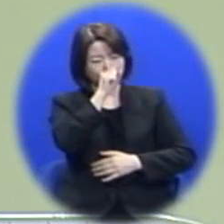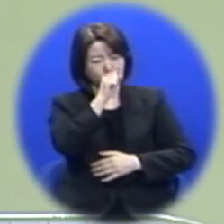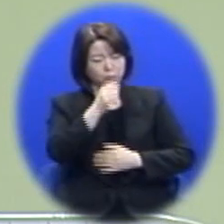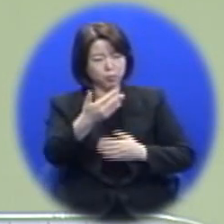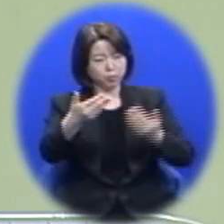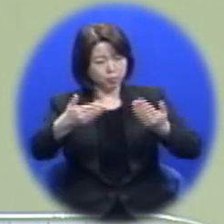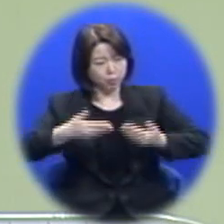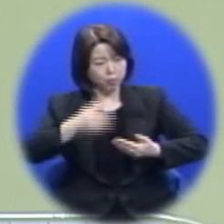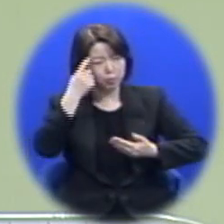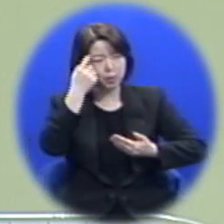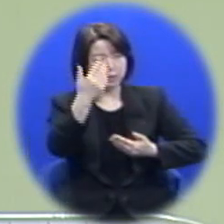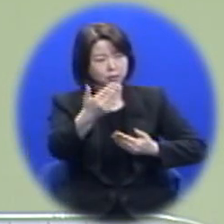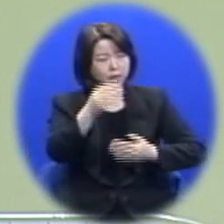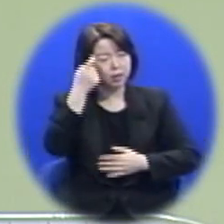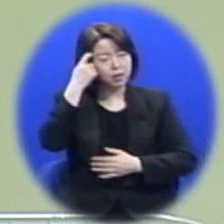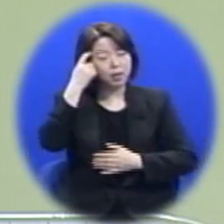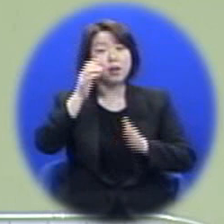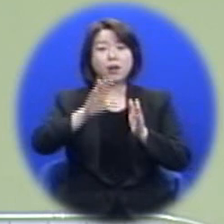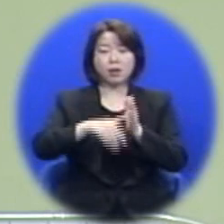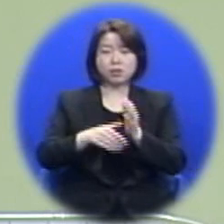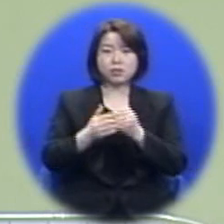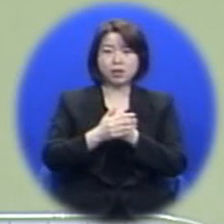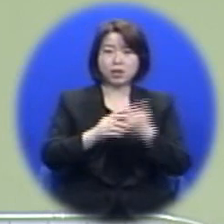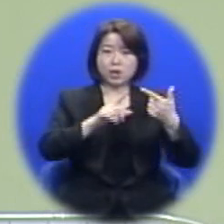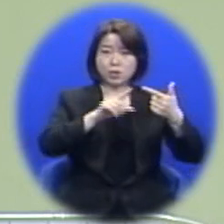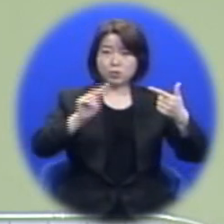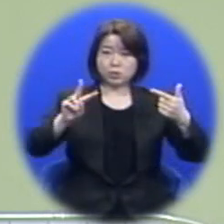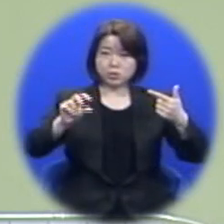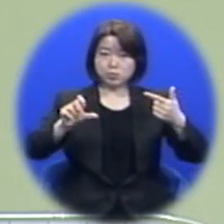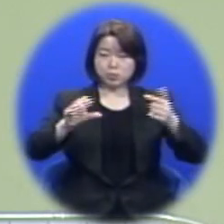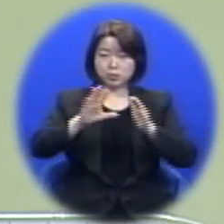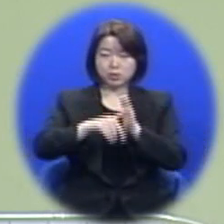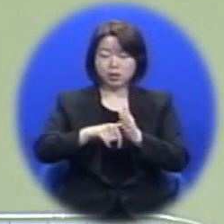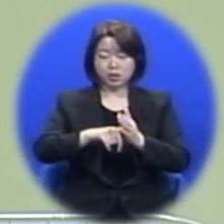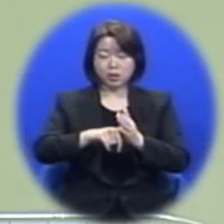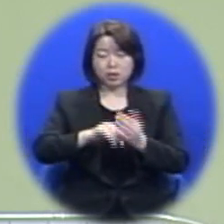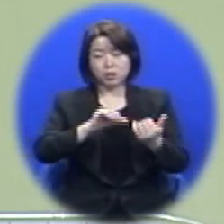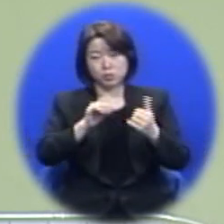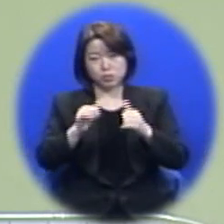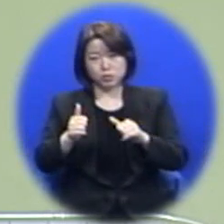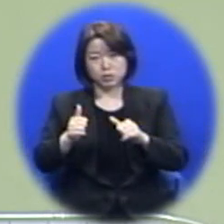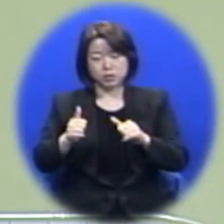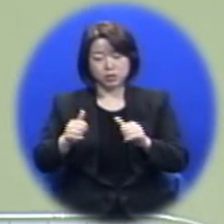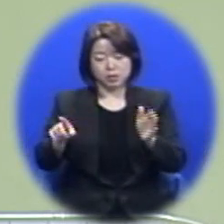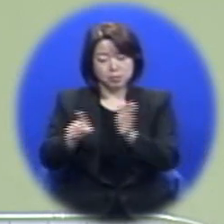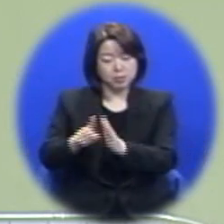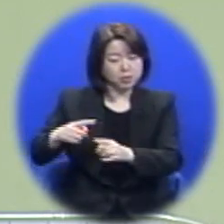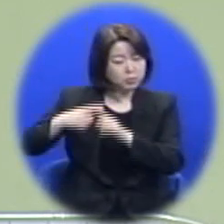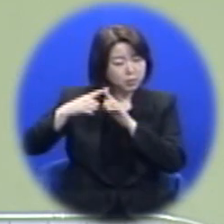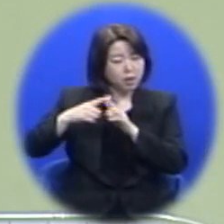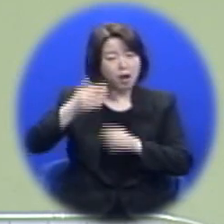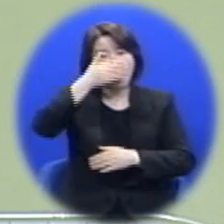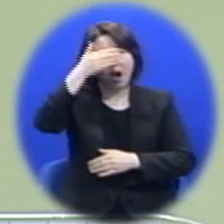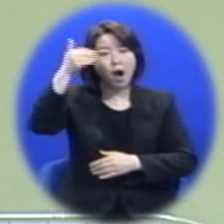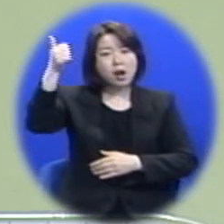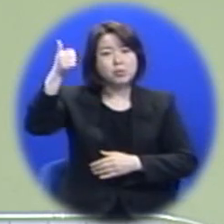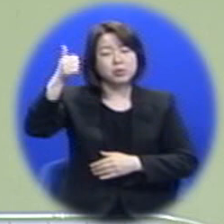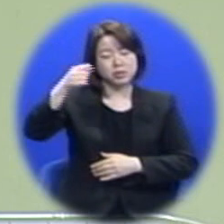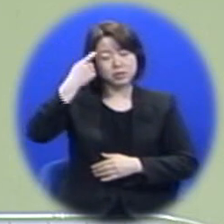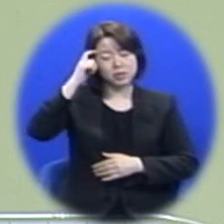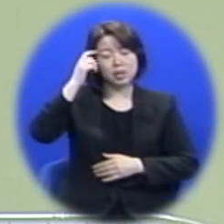그런 생각을 하는데 6.25 때 돌아가신 할아버님 순교하신 할아버님 생각이 나요